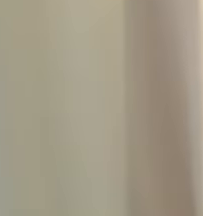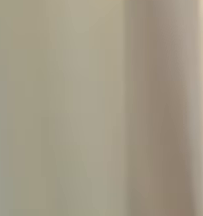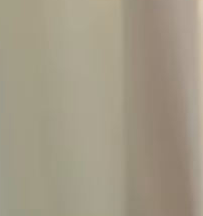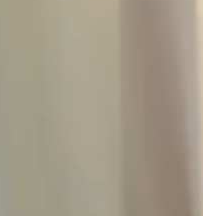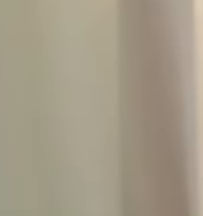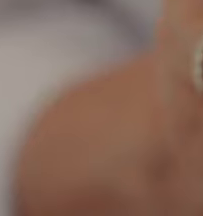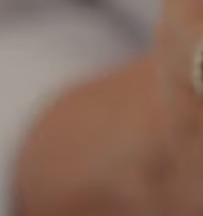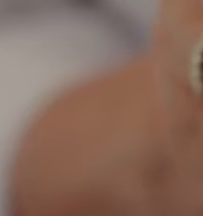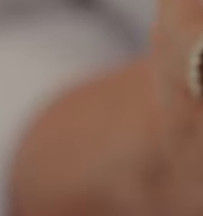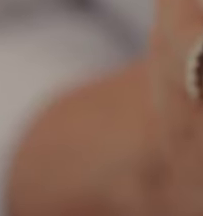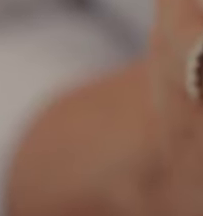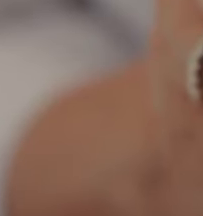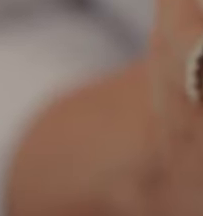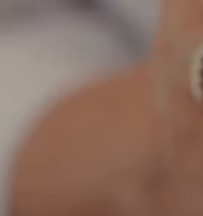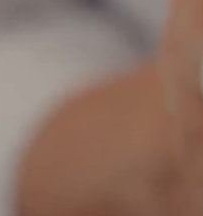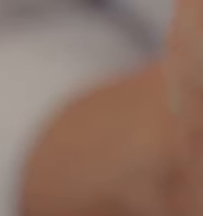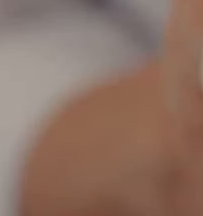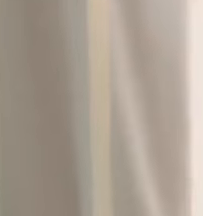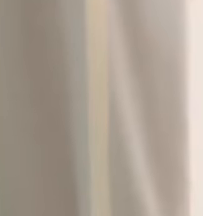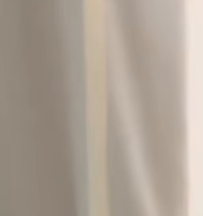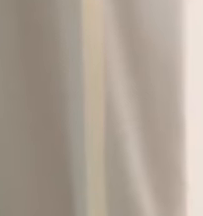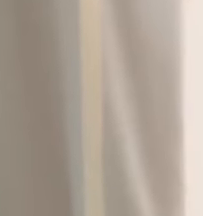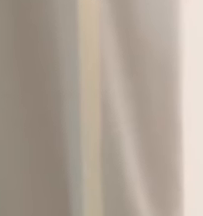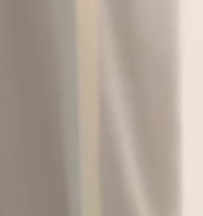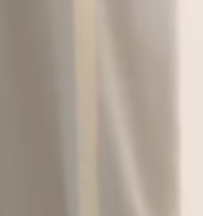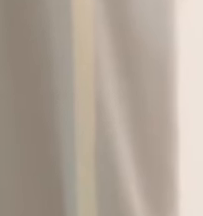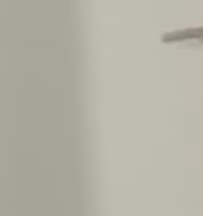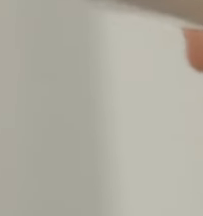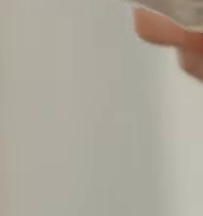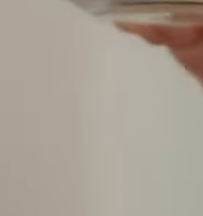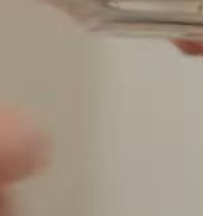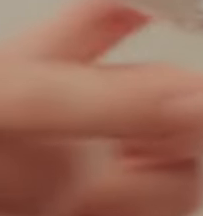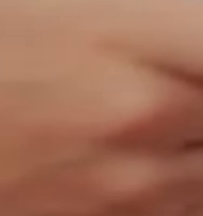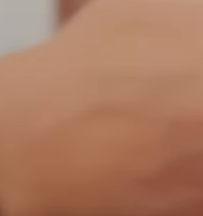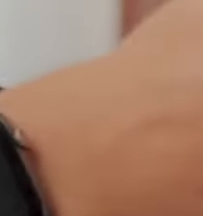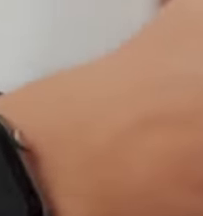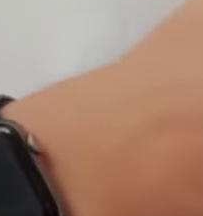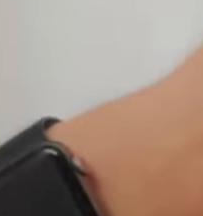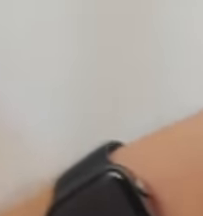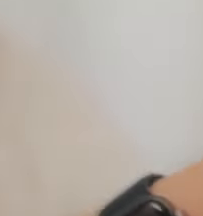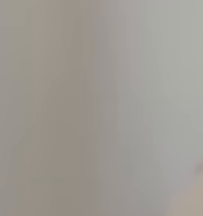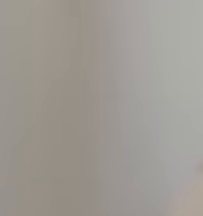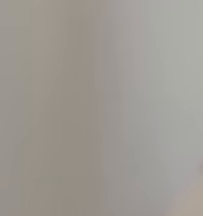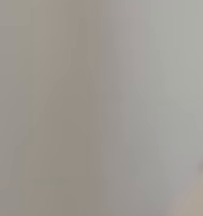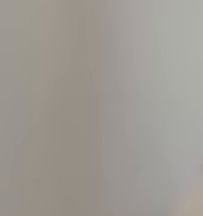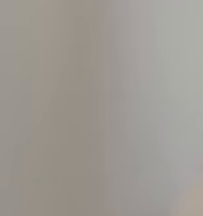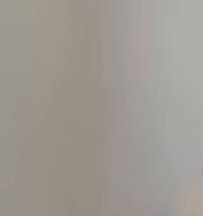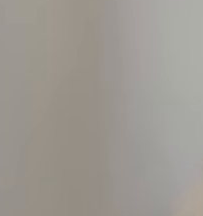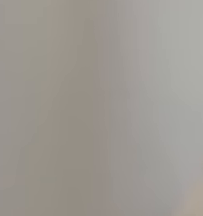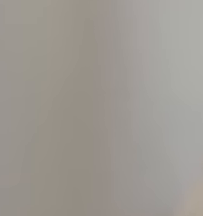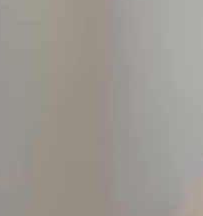ลองนี่สิกาแฟผสมถังเช่าขอดีไทยลองหรือยังคะ